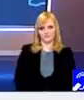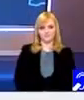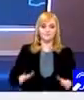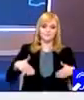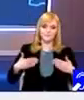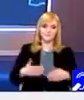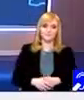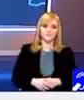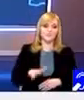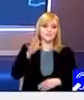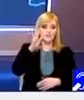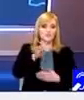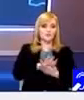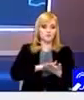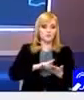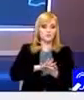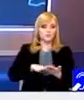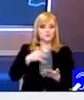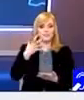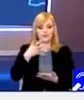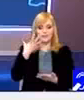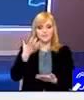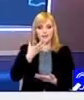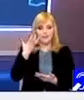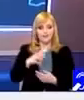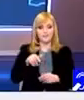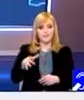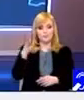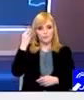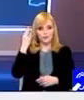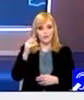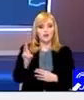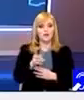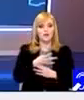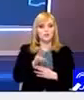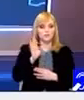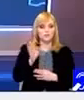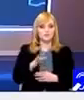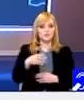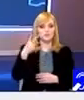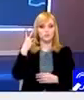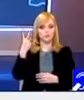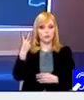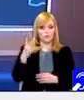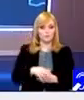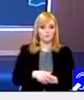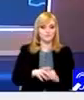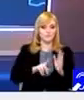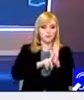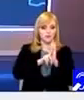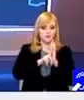Bun găsit! Vremea continuă să se încălzească ușor în Republica Moldova. La noapte minimele vor indica 2 grade Celsius.